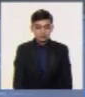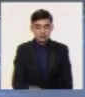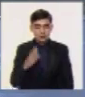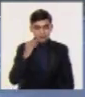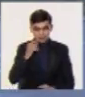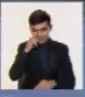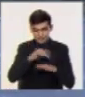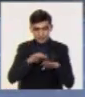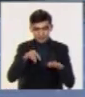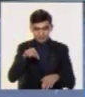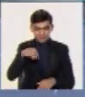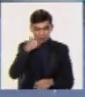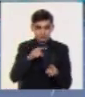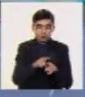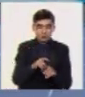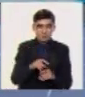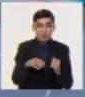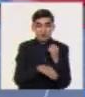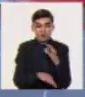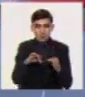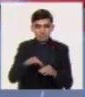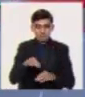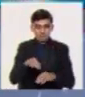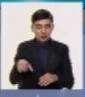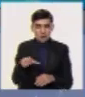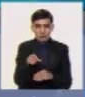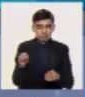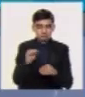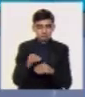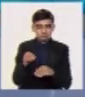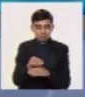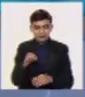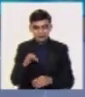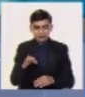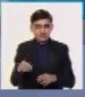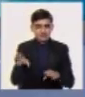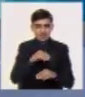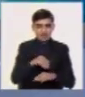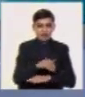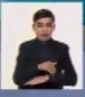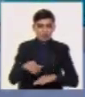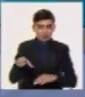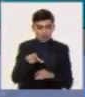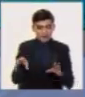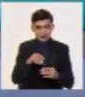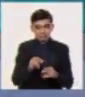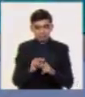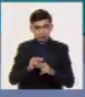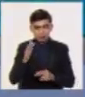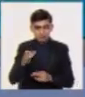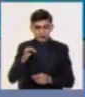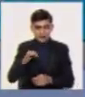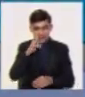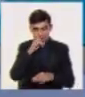Алматы әкімдігі биылда қалаға соңғы жылдар қосылған аумақтарға жол салумен бар жолдарды жөндеуді басым бағыт етіп отыр. Қала әкімі